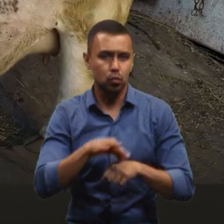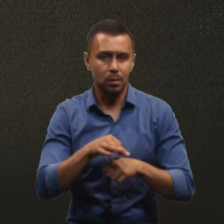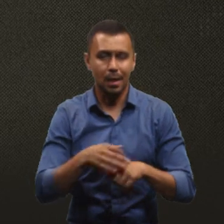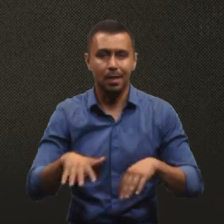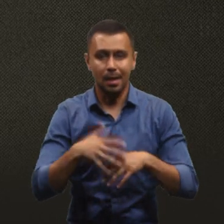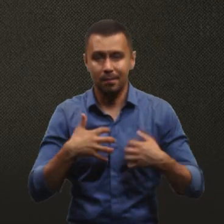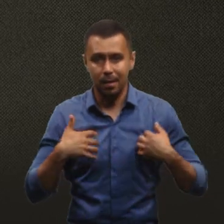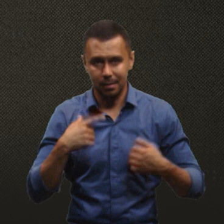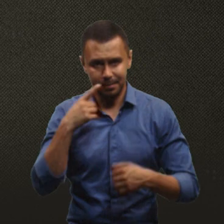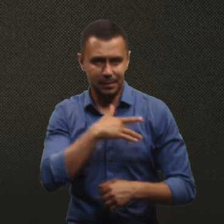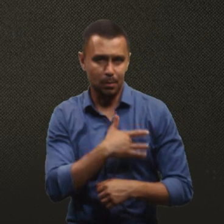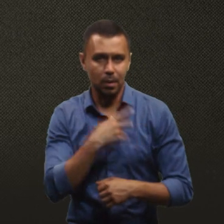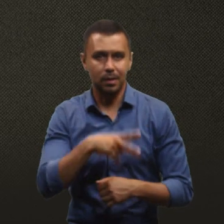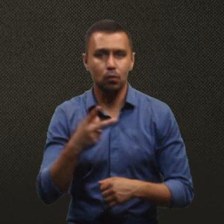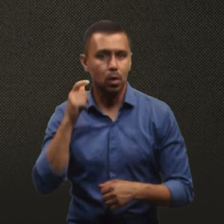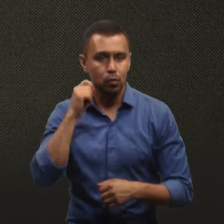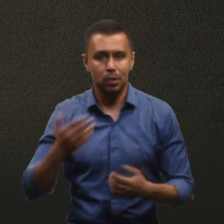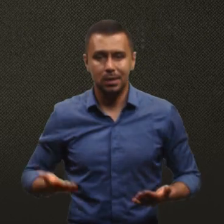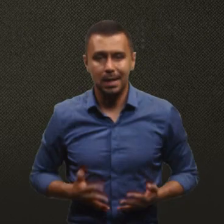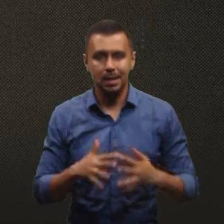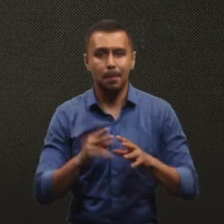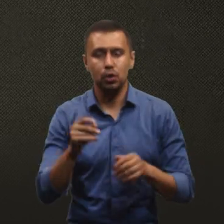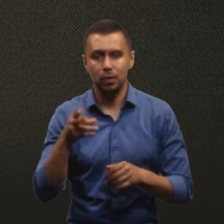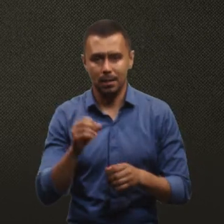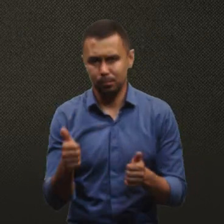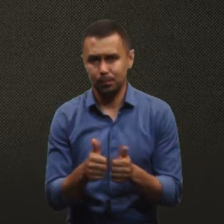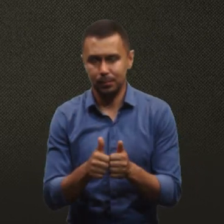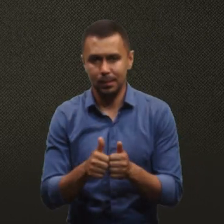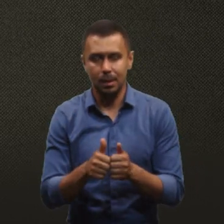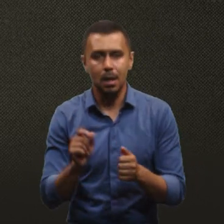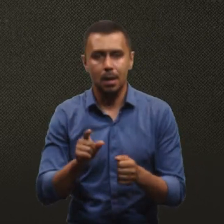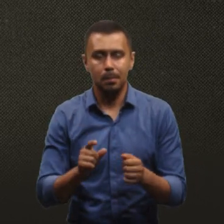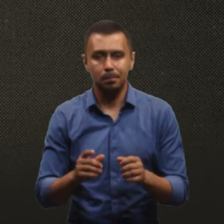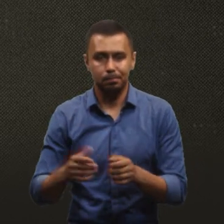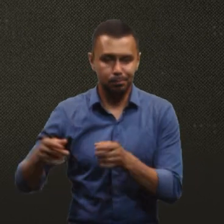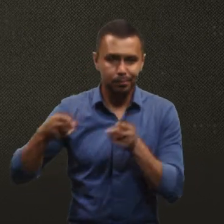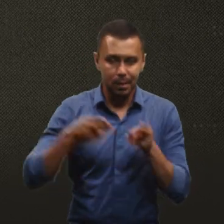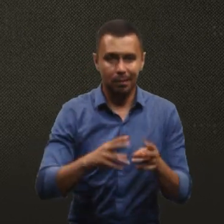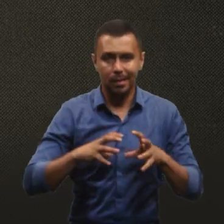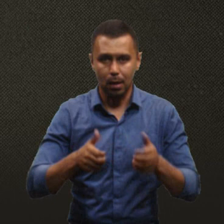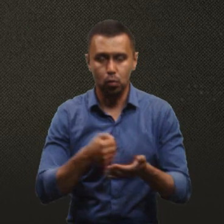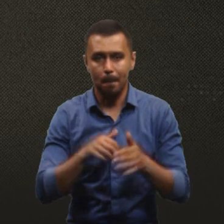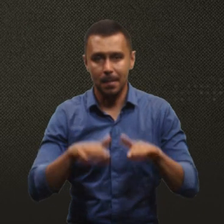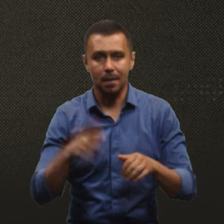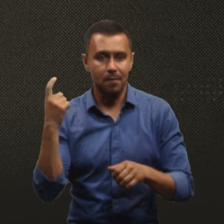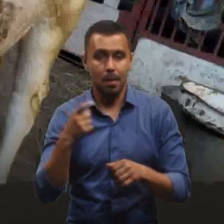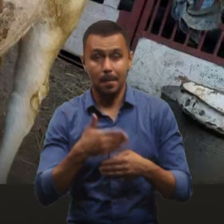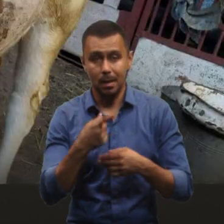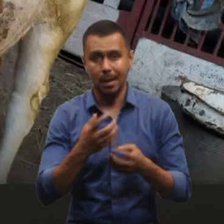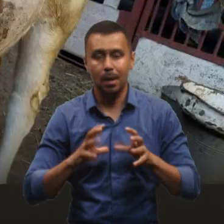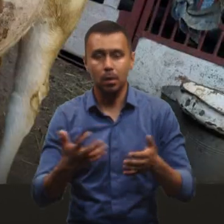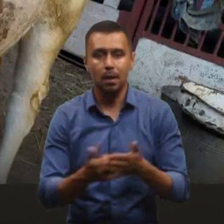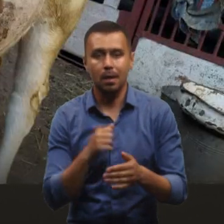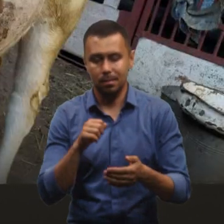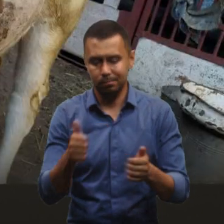твариною запідозрили 22-річного жителя села Печиське, який приїхав трактором до місця випасу. Пізніше цей трактор знайшли неподалік